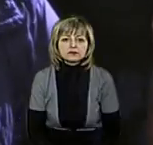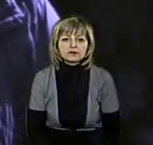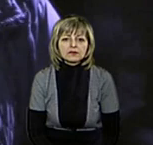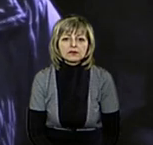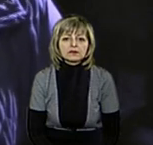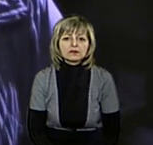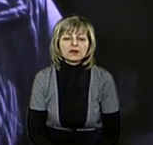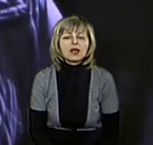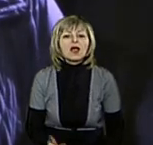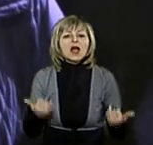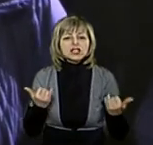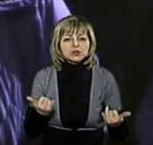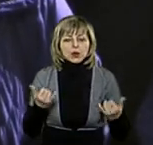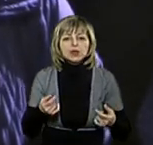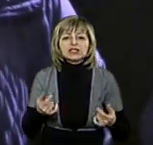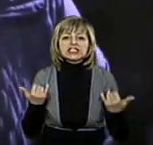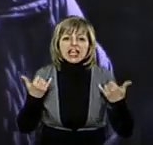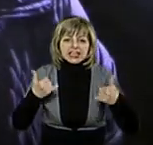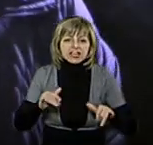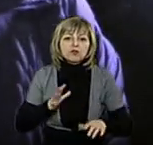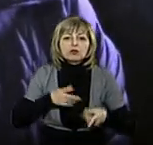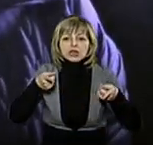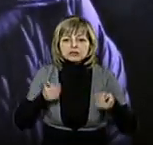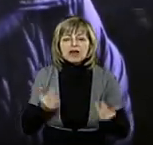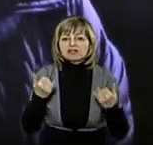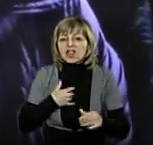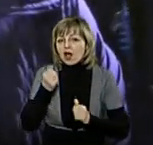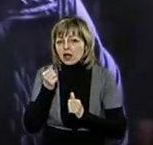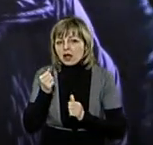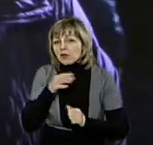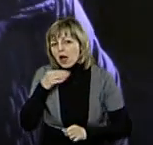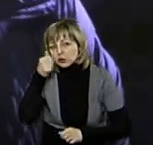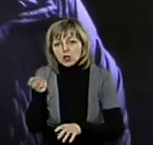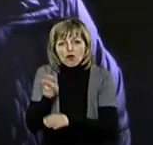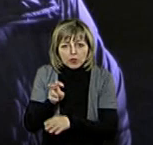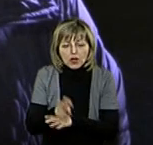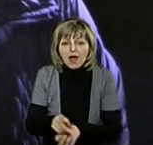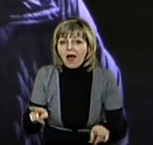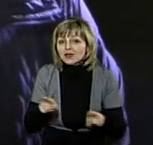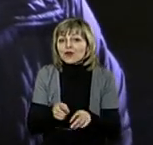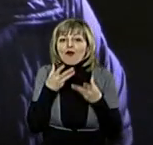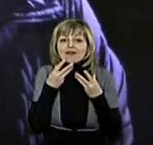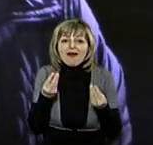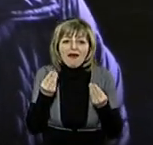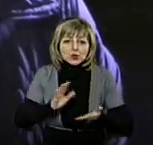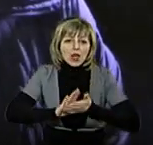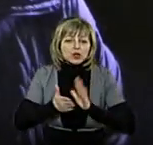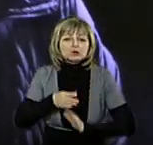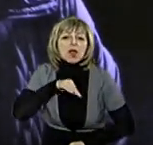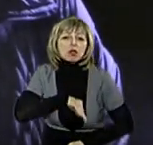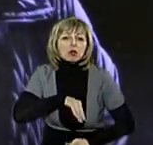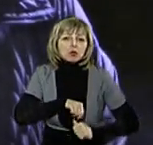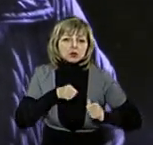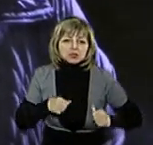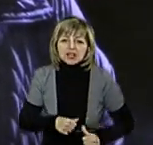Сьогоднішнє диво, воно було справді дивом. Я багато років приходжу, але так гарно, як сьогодні, такої теплої атмосфери душевної,